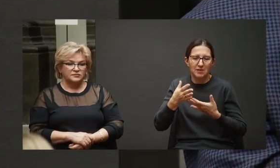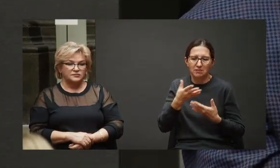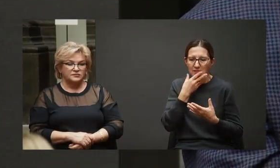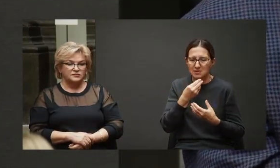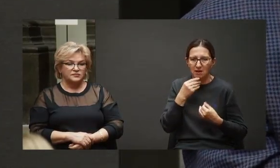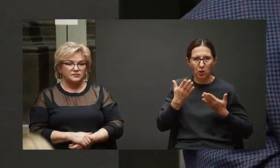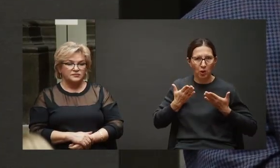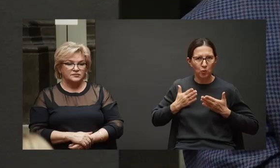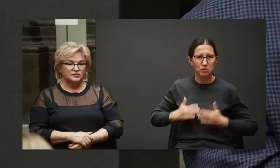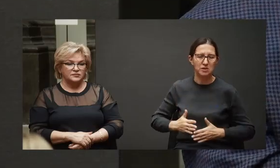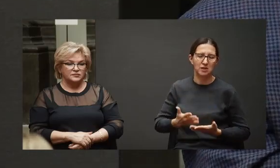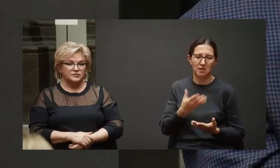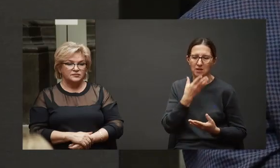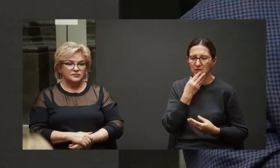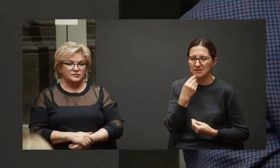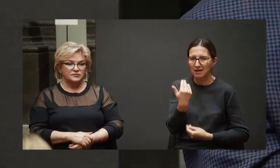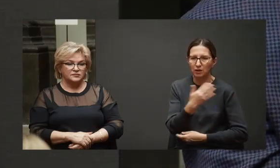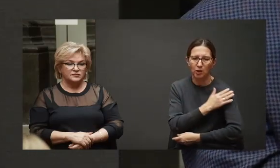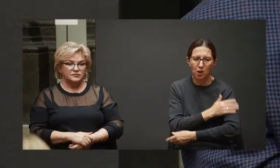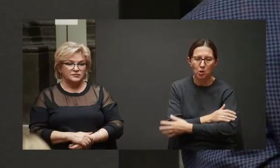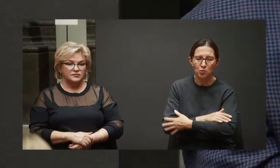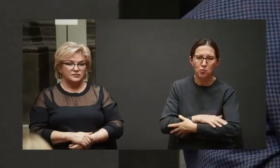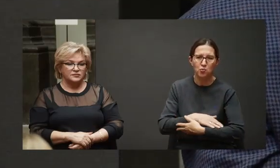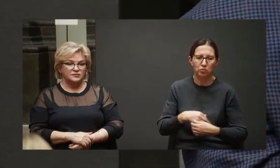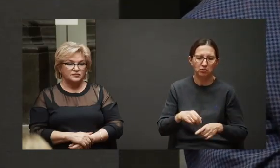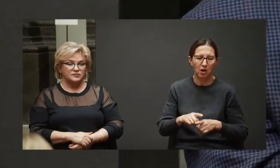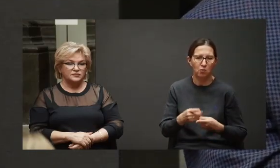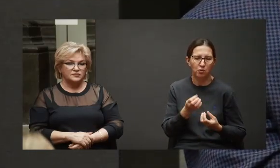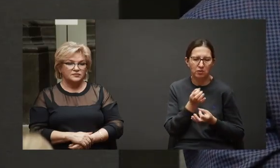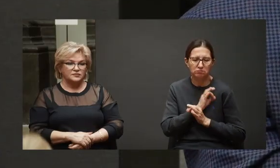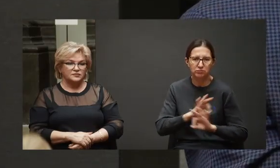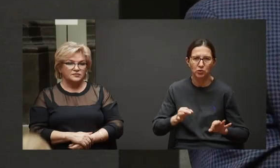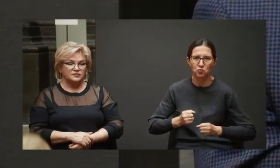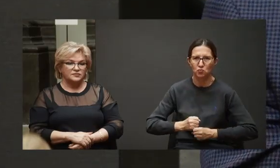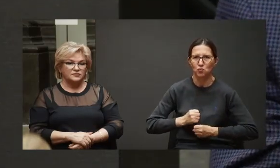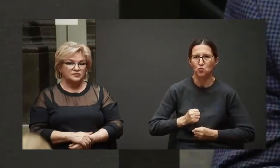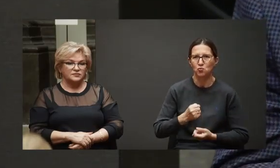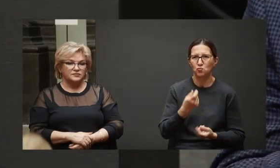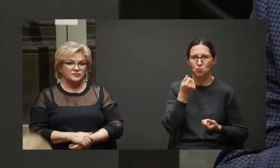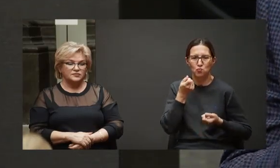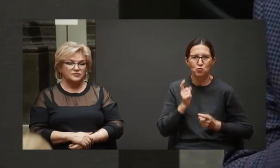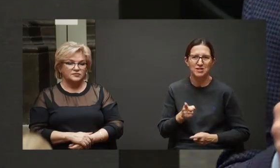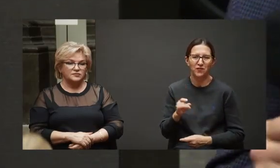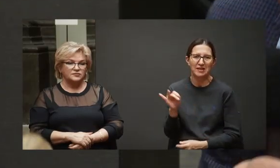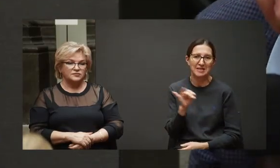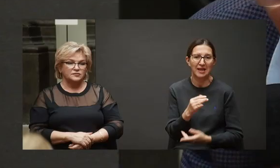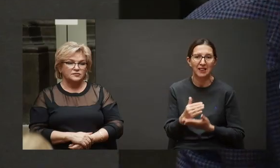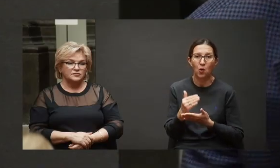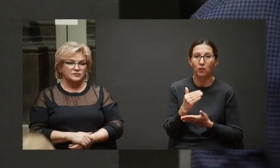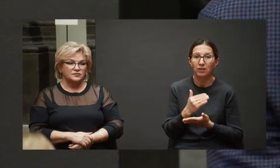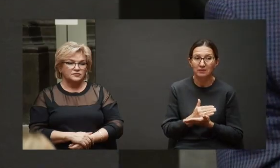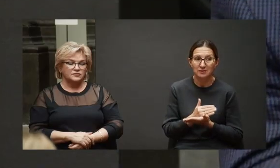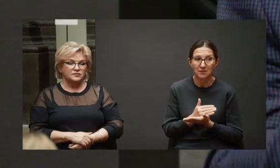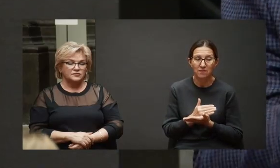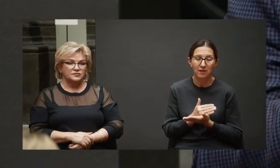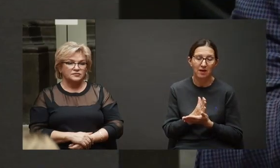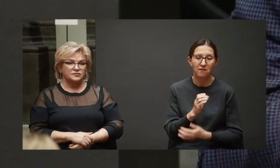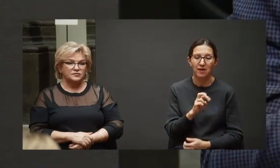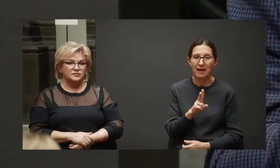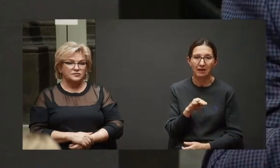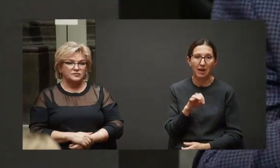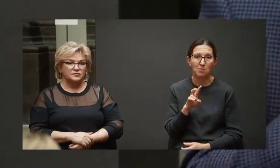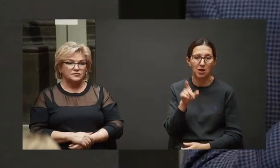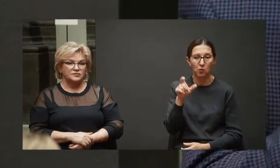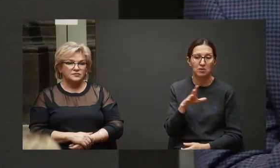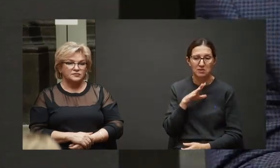груди, красоты рук, его цветущей мужественности. И, наконец, Винкельман, который сам